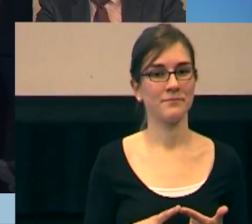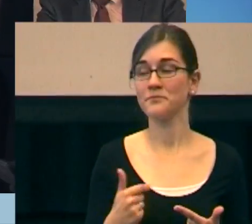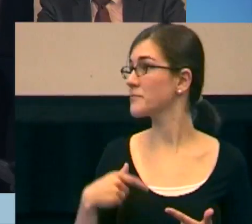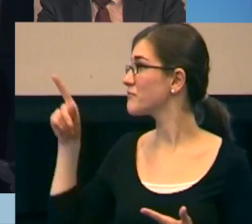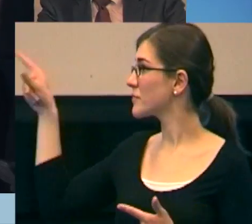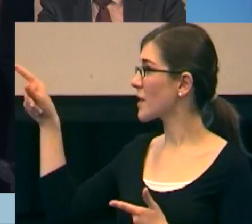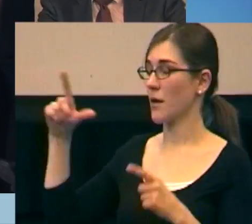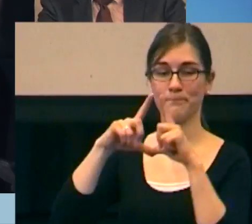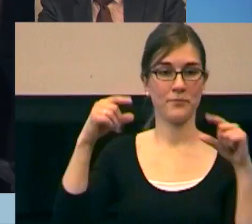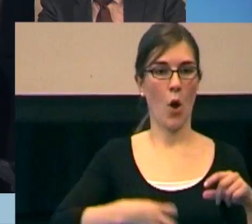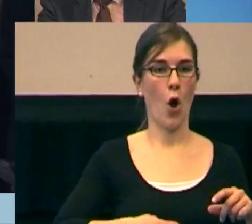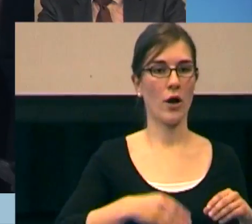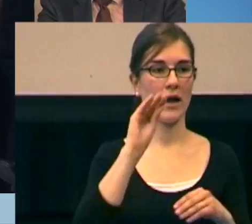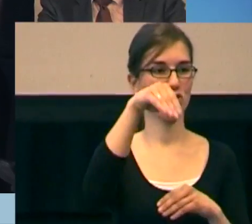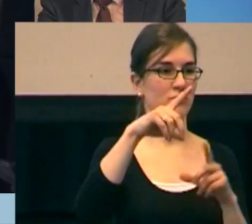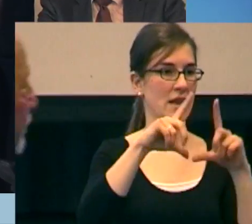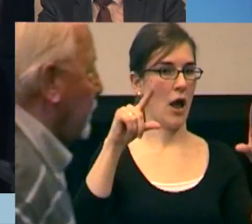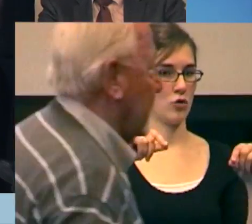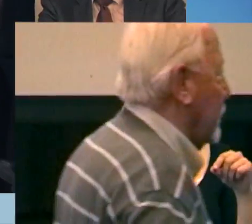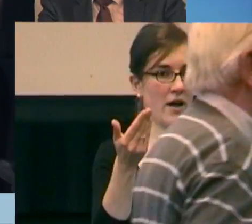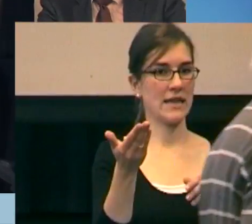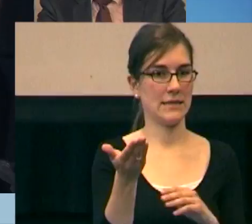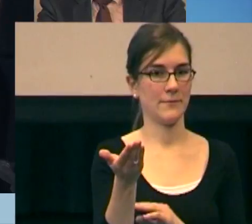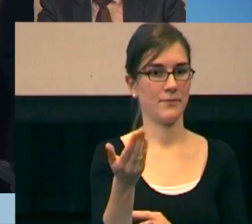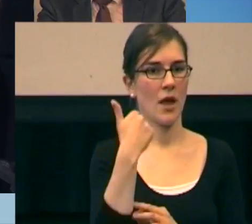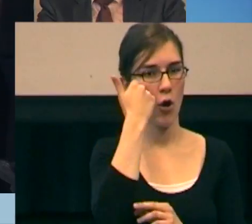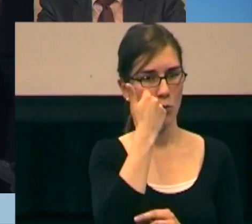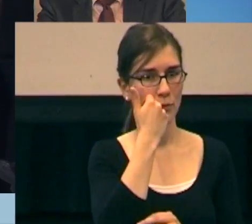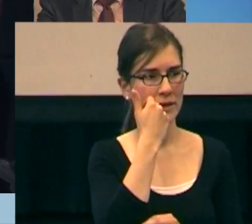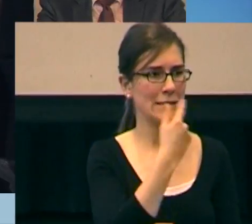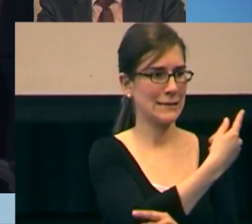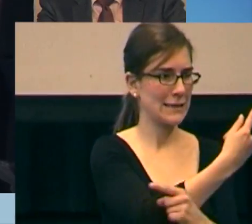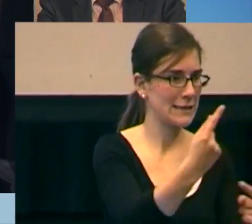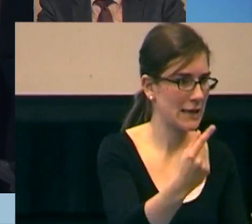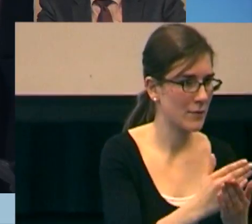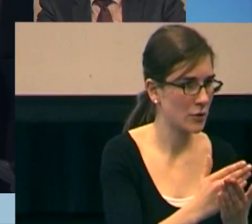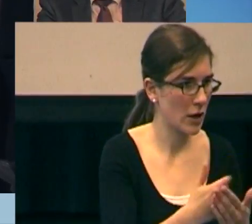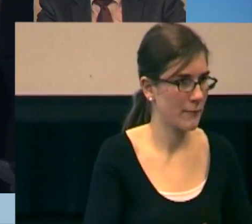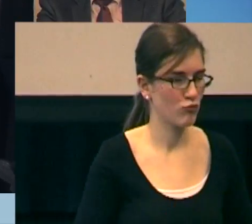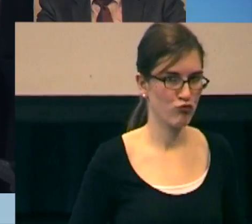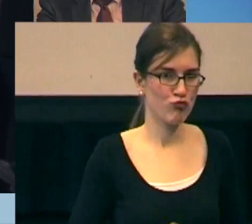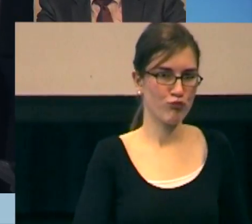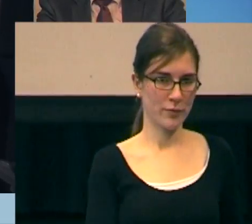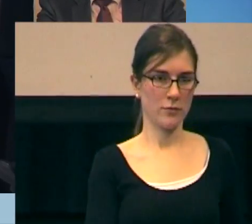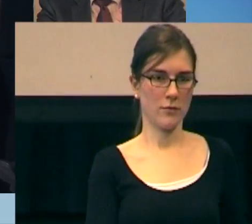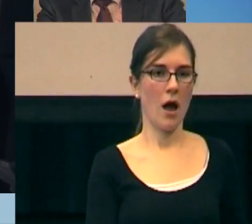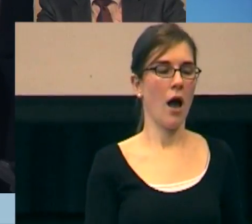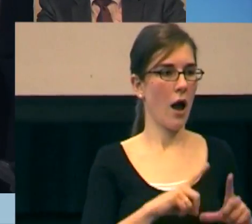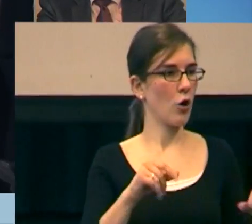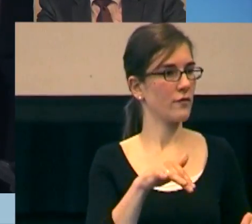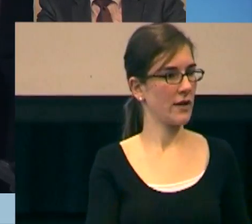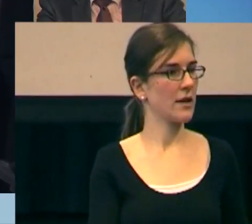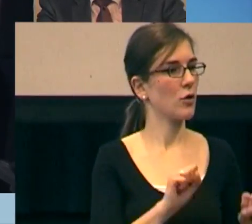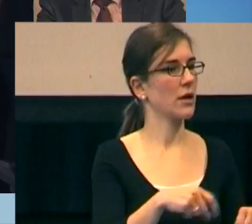Organspenderausweis sorgen Sie dafür dass Sie so einen in der Tasche haben denn dann können Sie selbst darüber